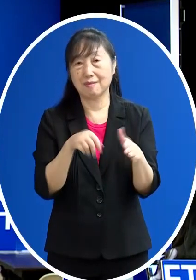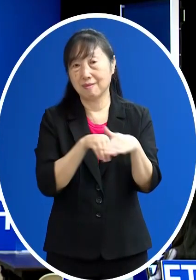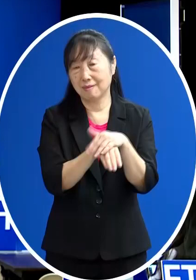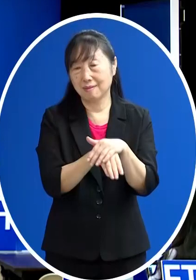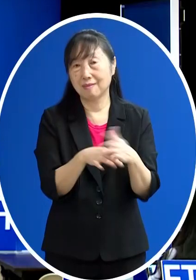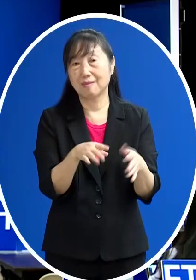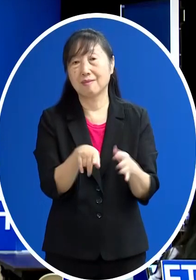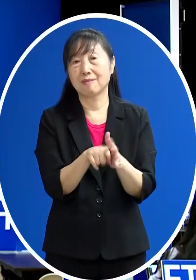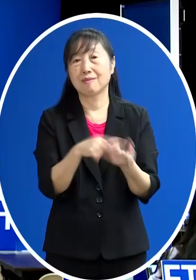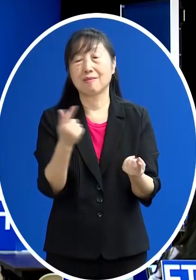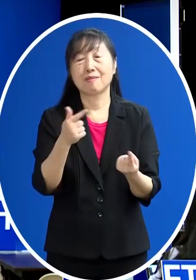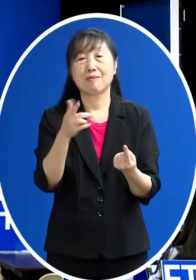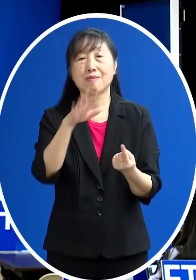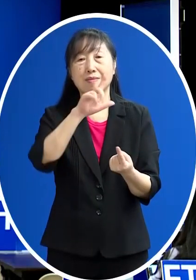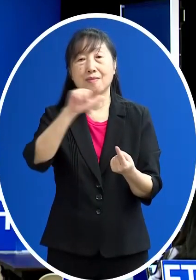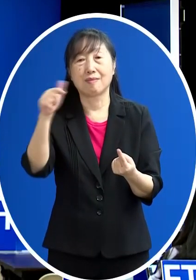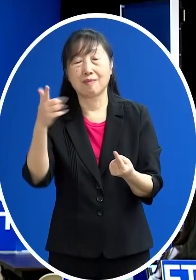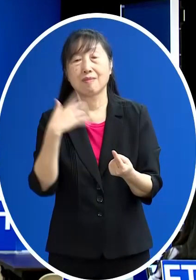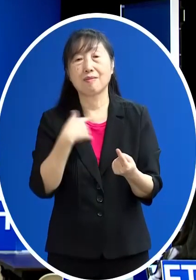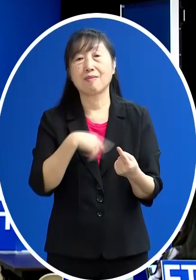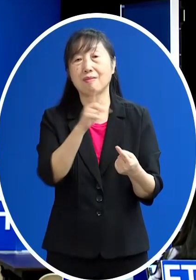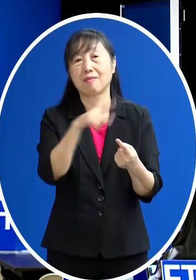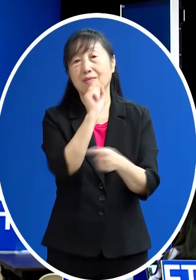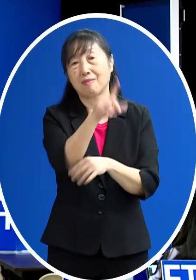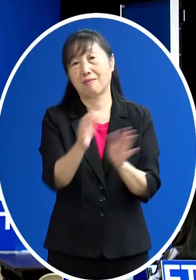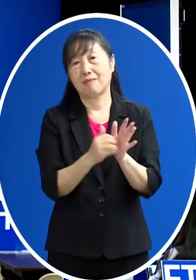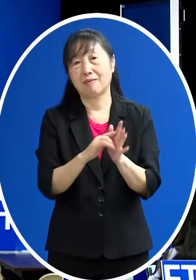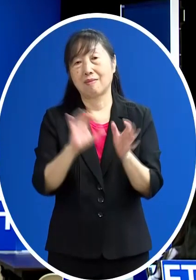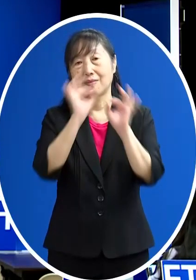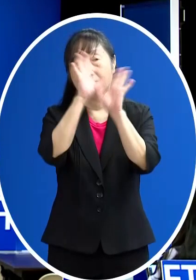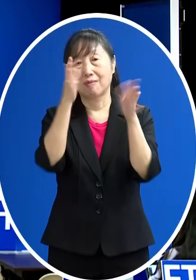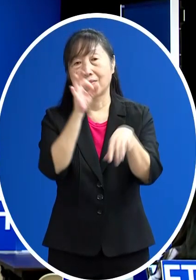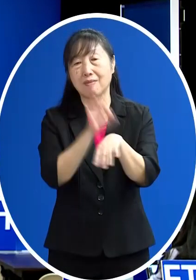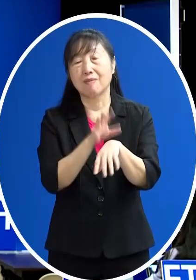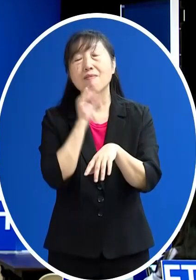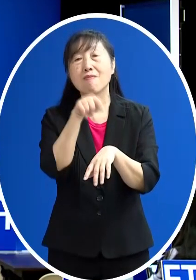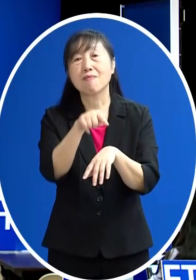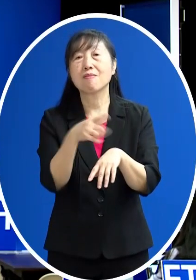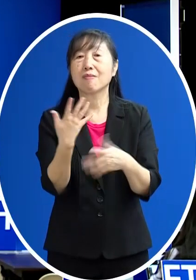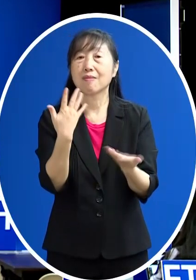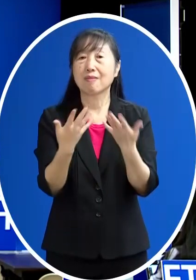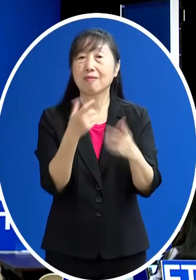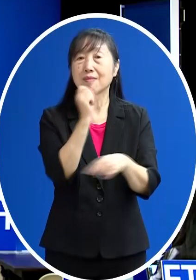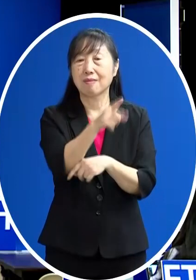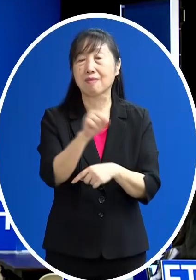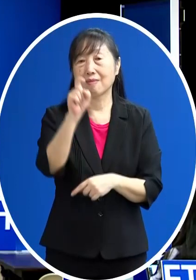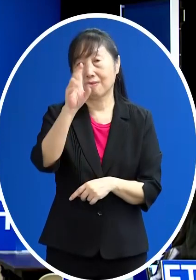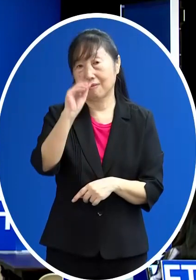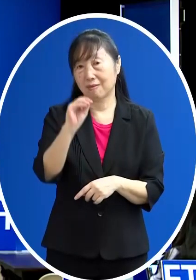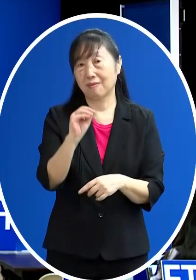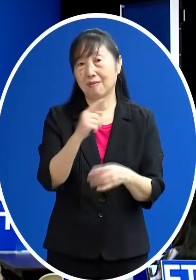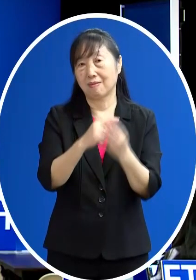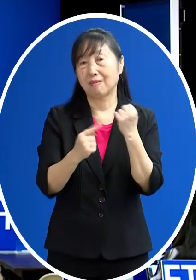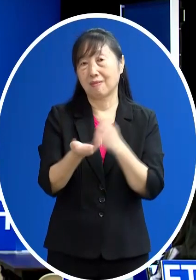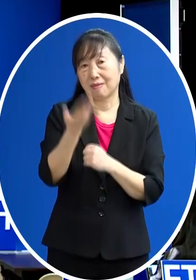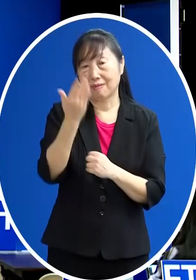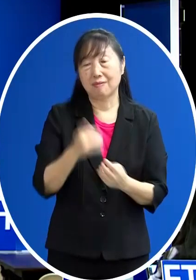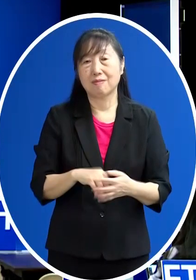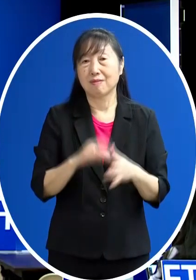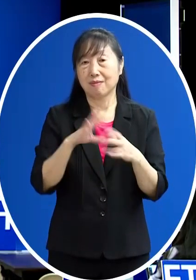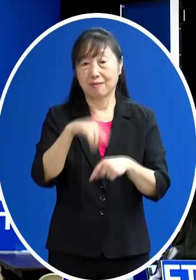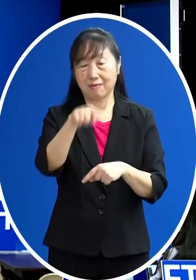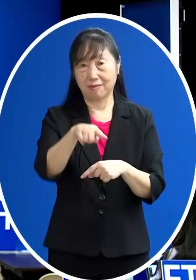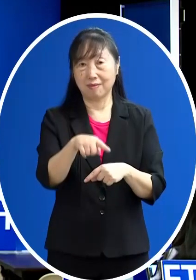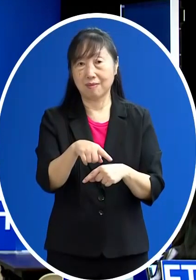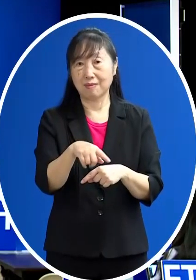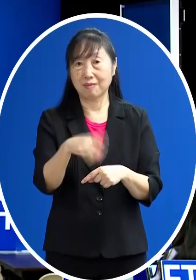瑞是已经有采购，还有部分没有到货。那另外辉瑞的部分，部长你也说还有预计要采购10万人份以上。所以想请教是，这个